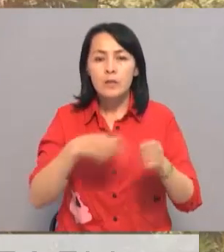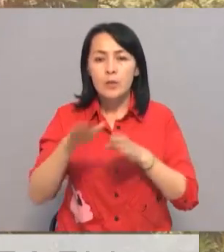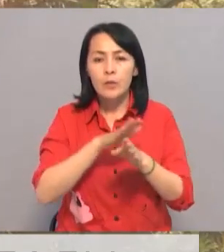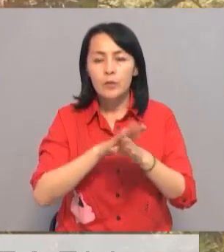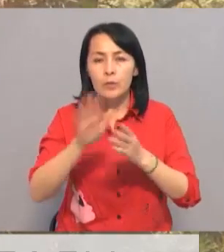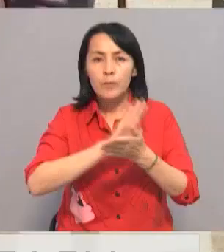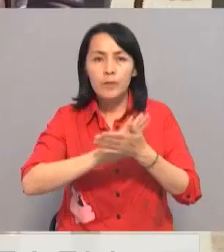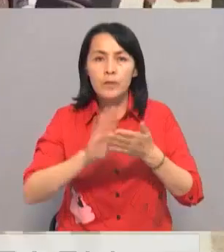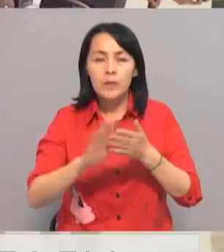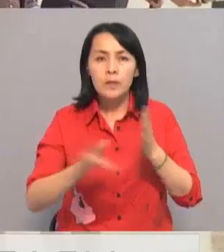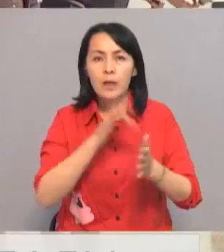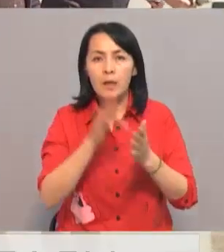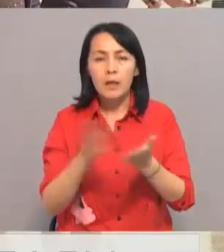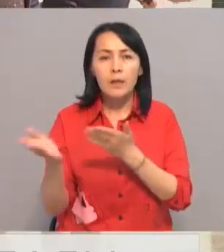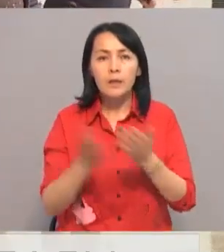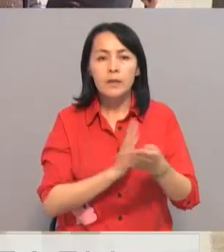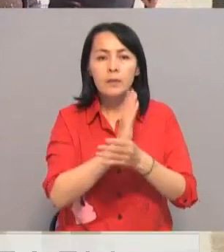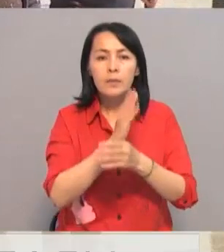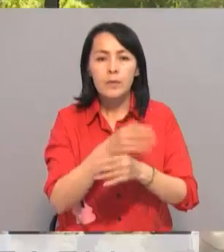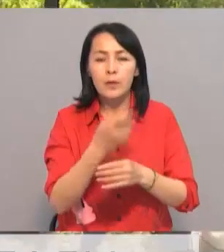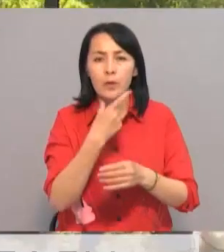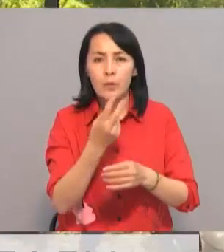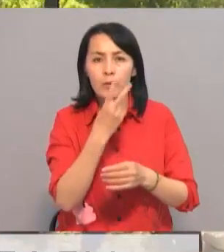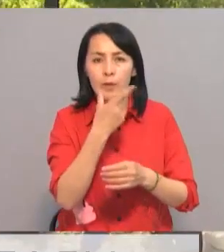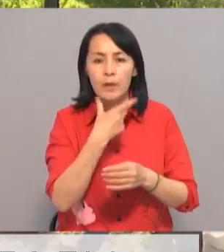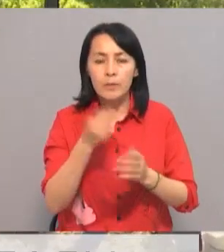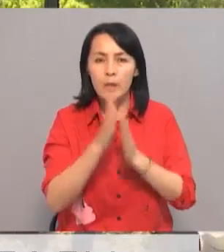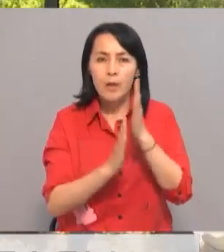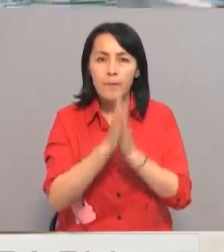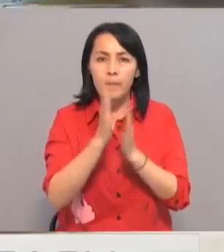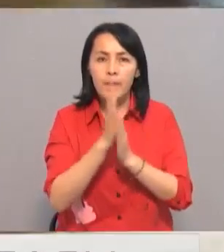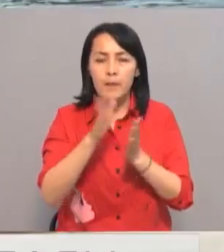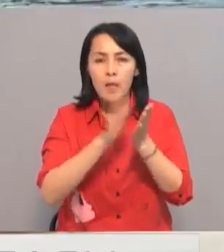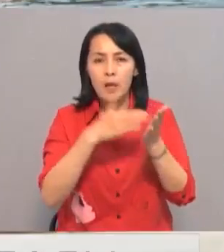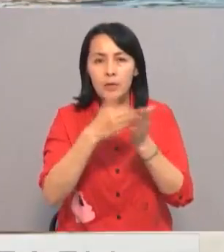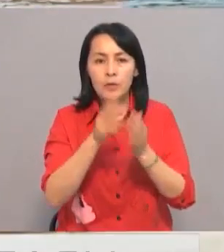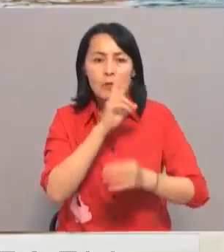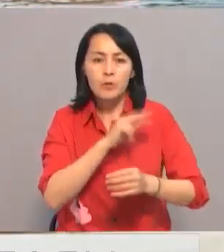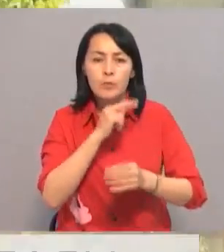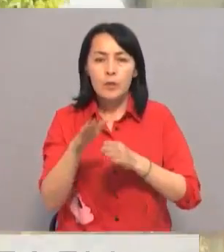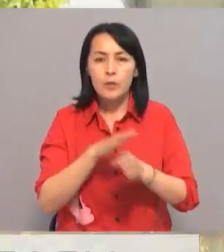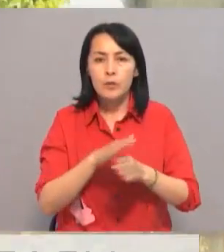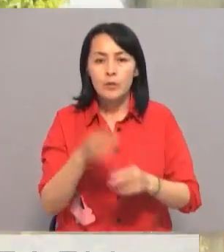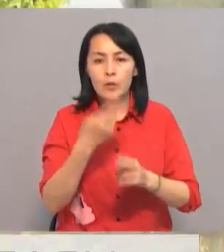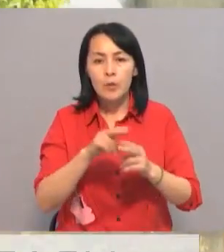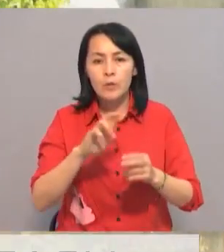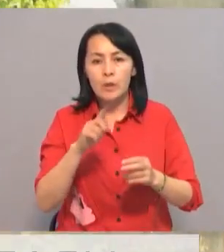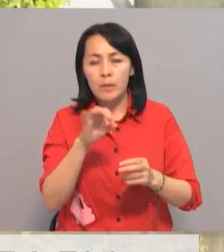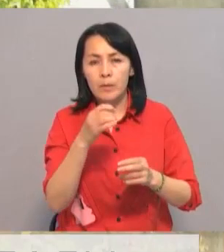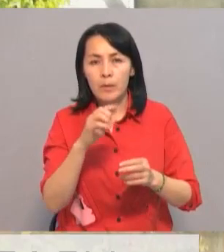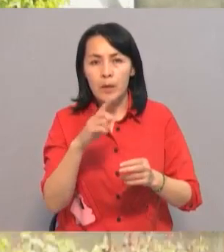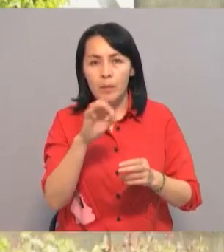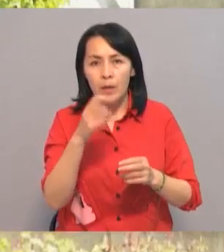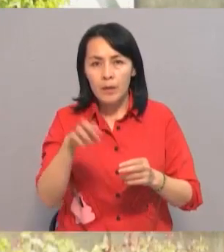толыққанды тазаланды. Мегаполиске келген меймандардың көзіне түсетін мекен аумағы абаттандырылып, әрлеу сырлау жұмысы жүргізілді. Осы Қабанбай Батыр